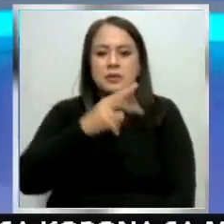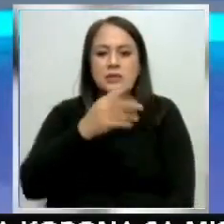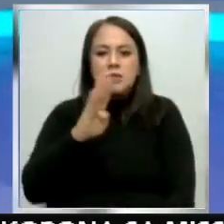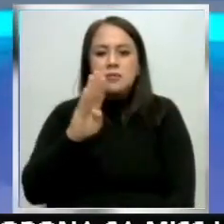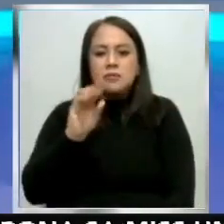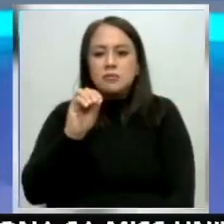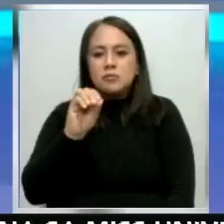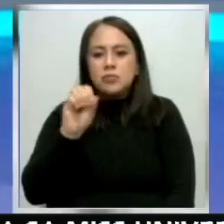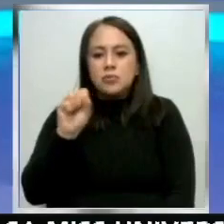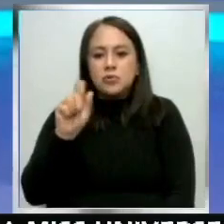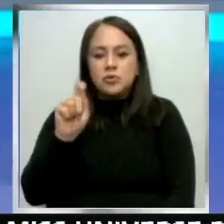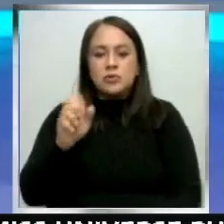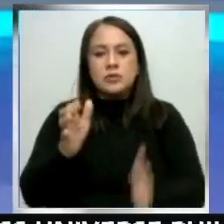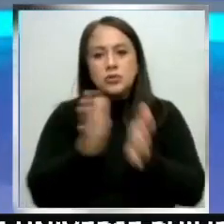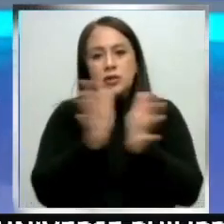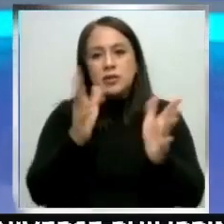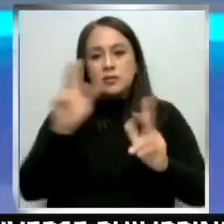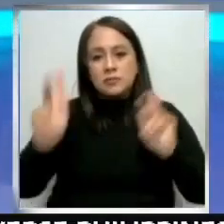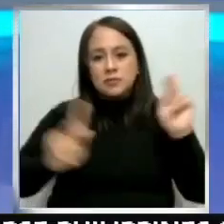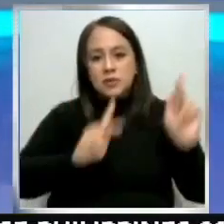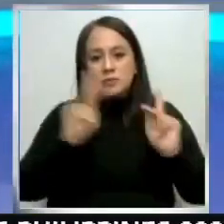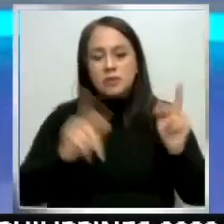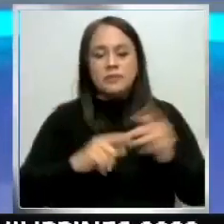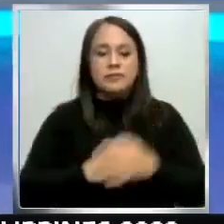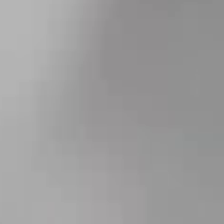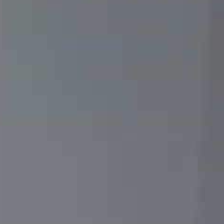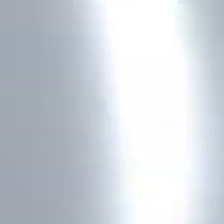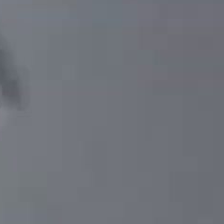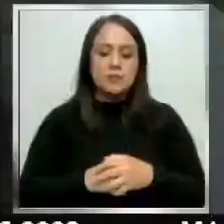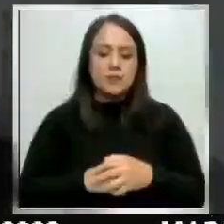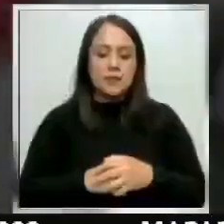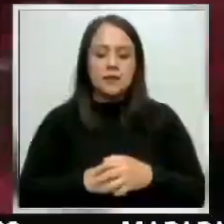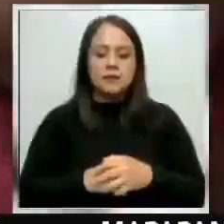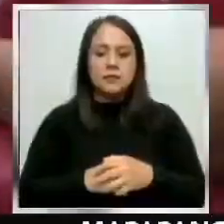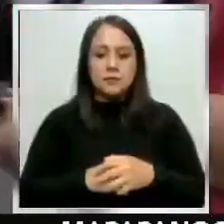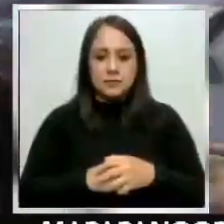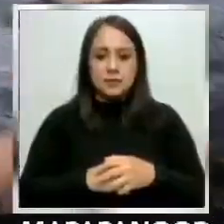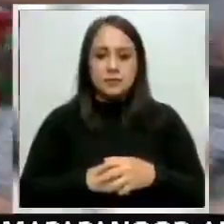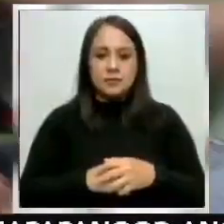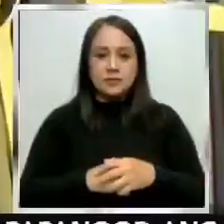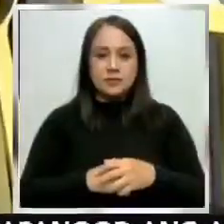sa general public. Nakatutok si Rafi Tima.